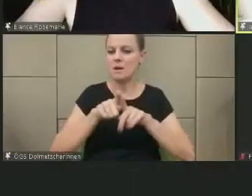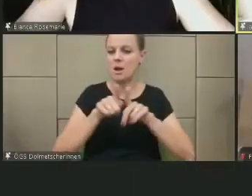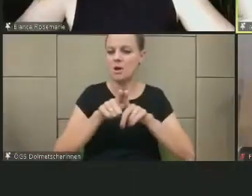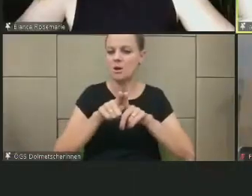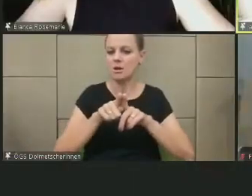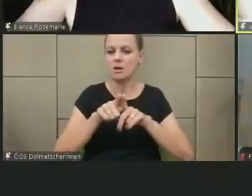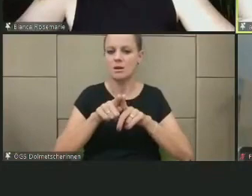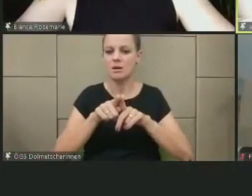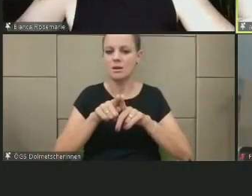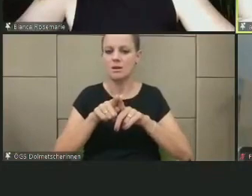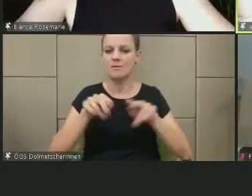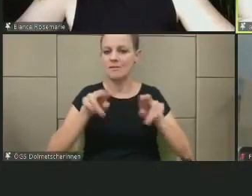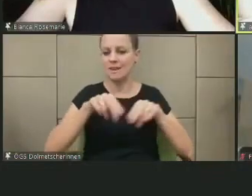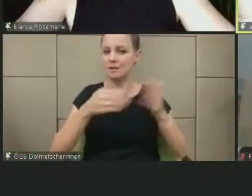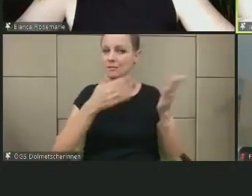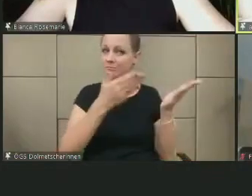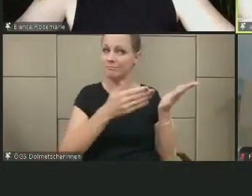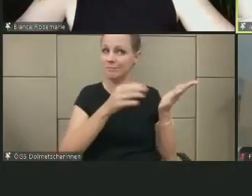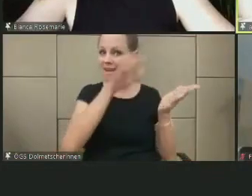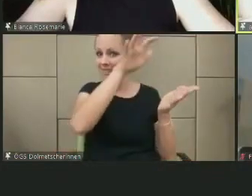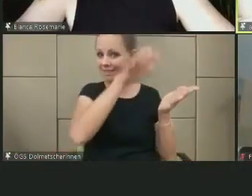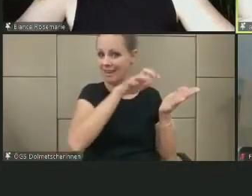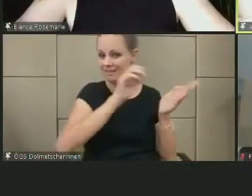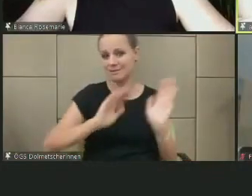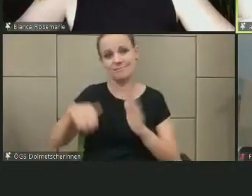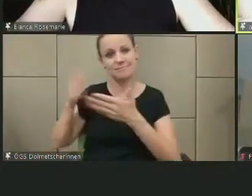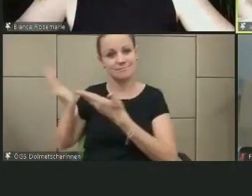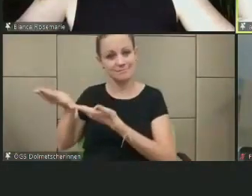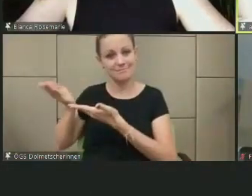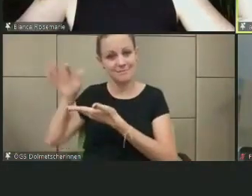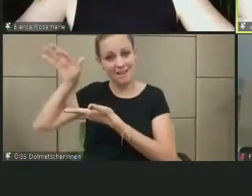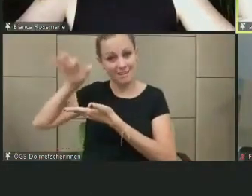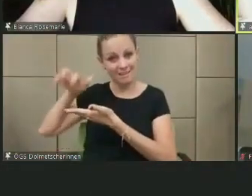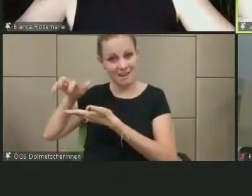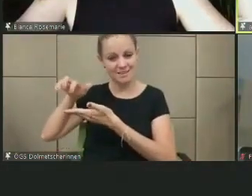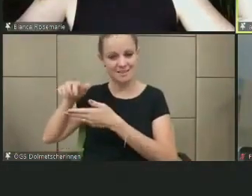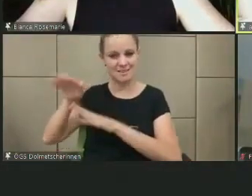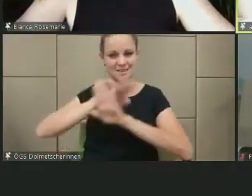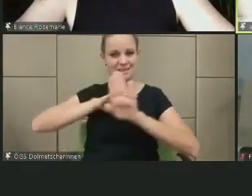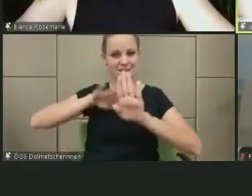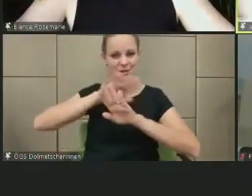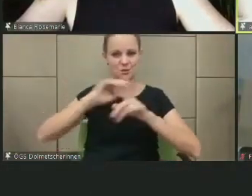so, dann steht da der Text und dann gibt es Musik im Hintergrund und dann muss